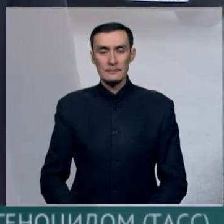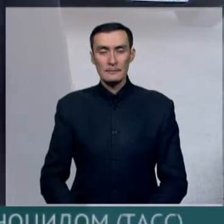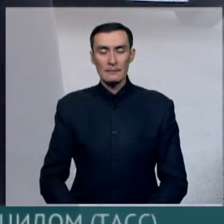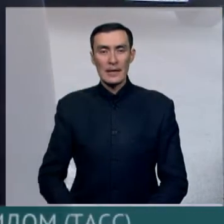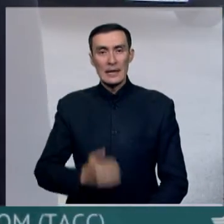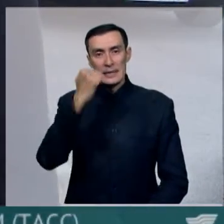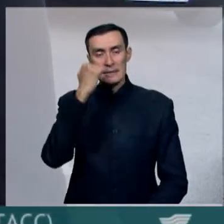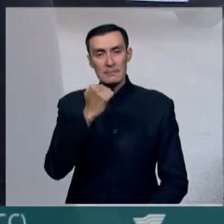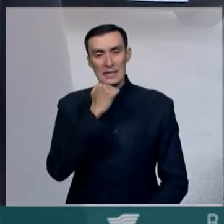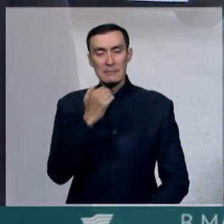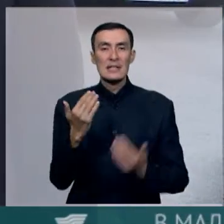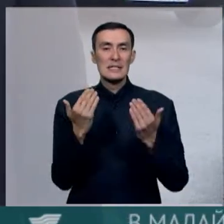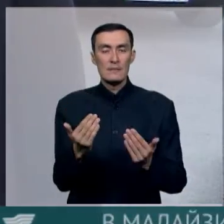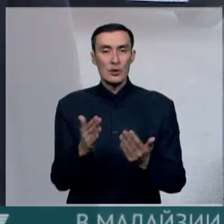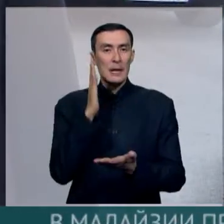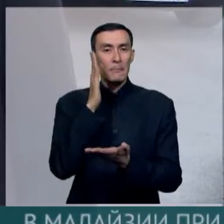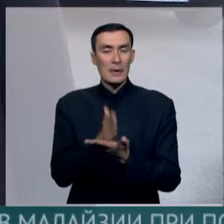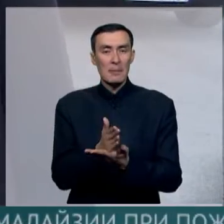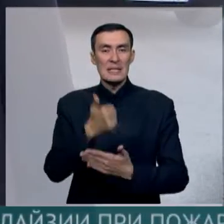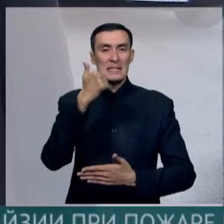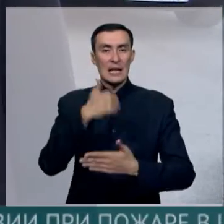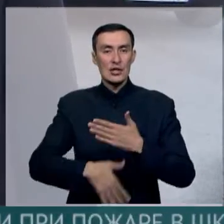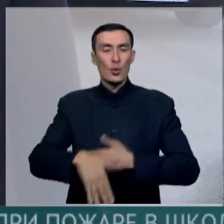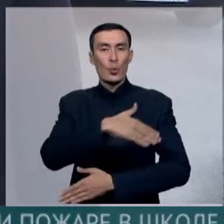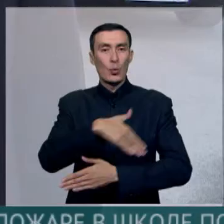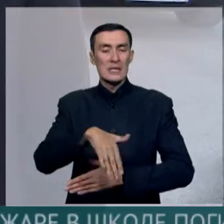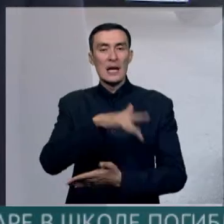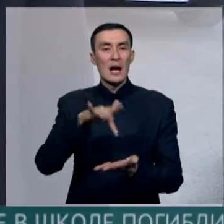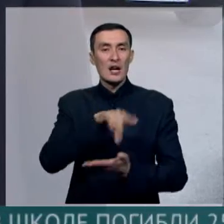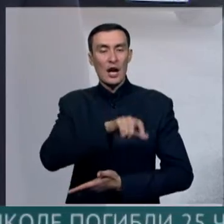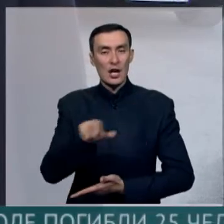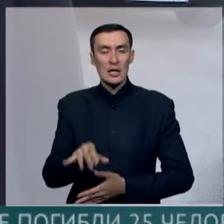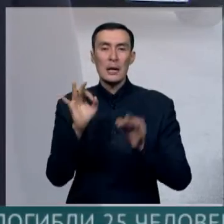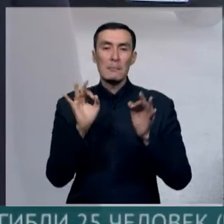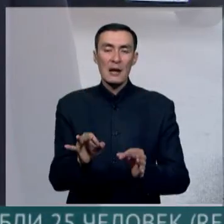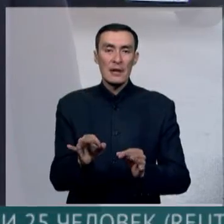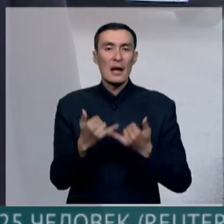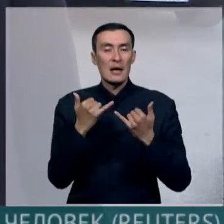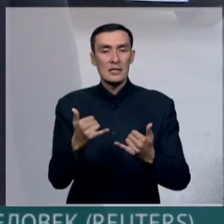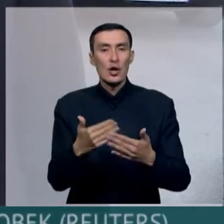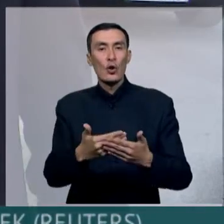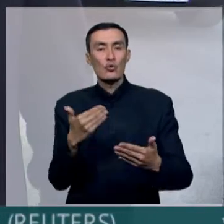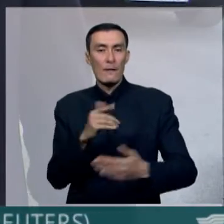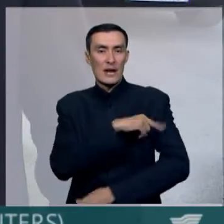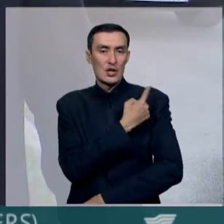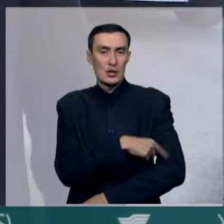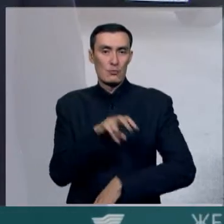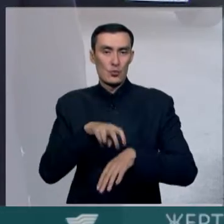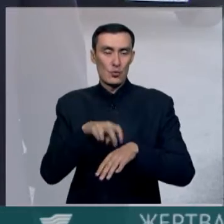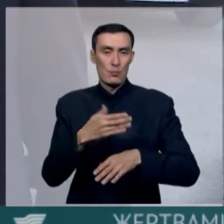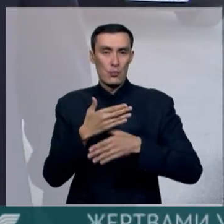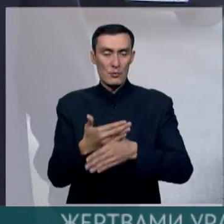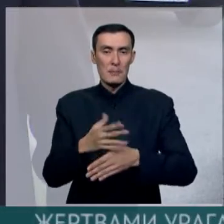Спасибо, Салтанат. Сегодня прямо на одной из столичных улиц горожан обучали, как правильно оказать доврачебную помощь.